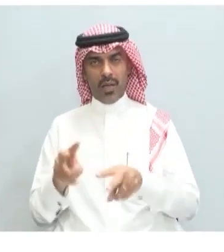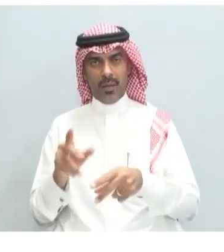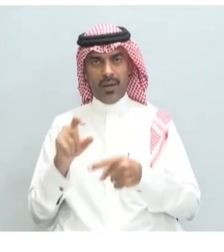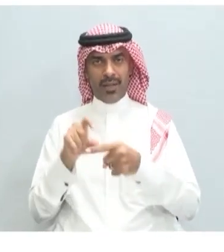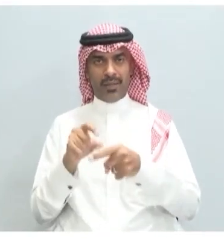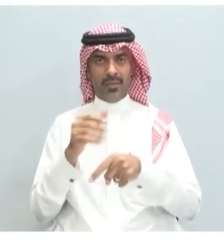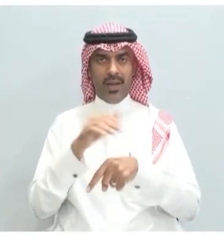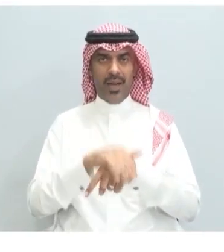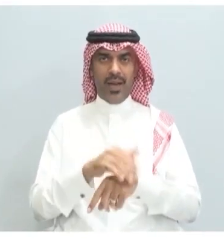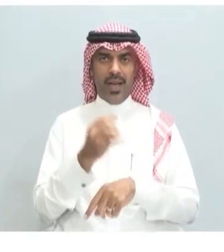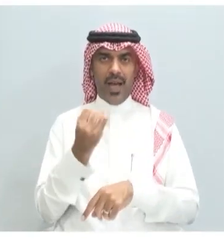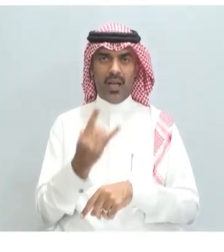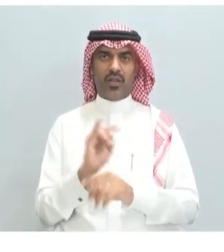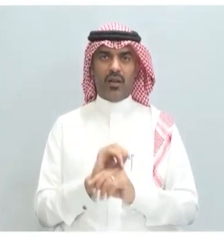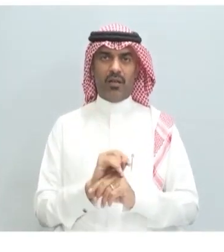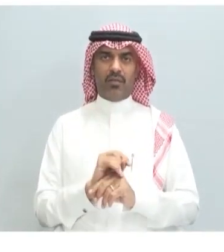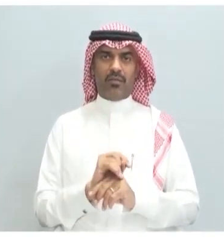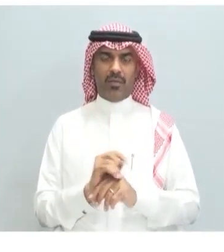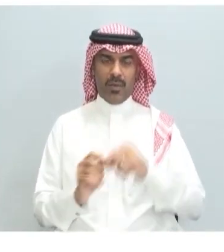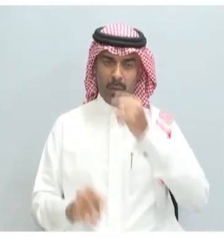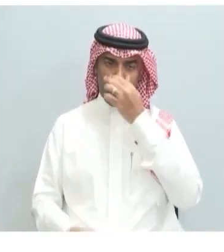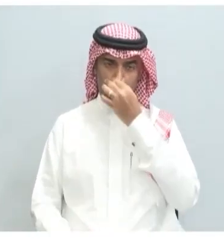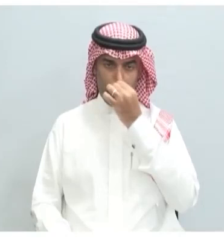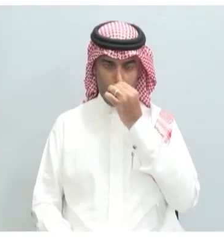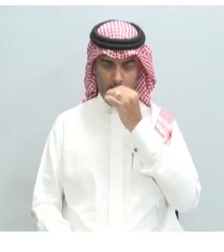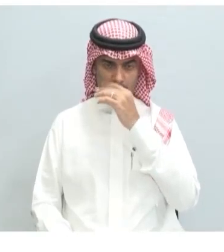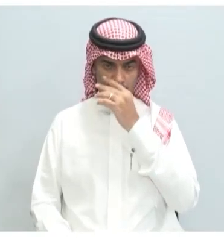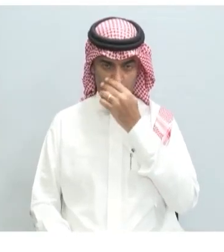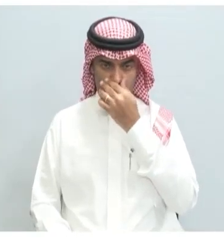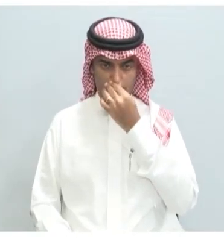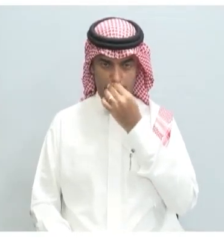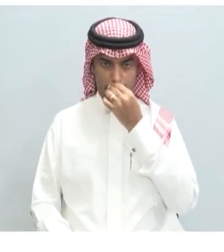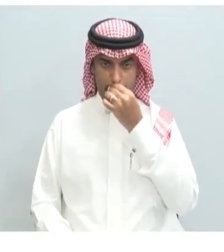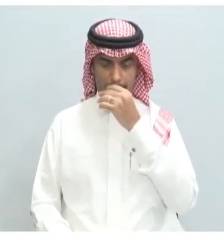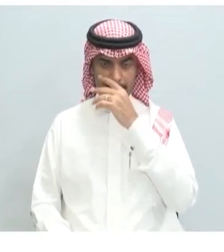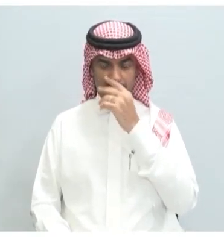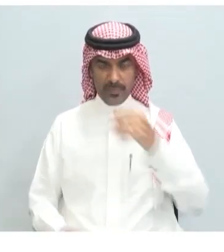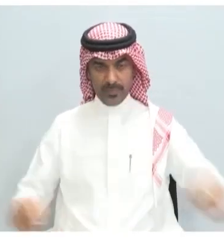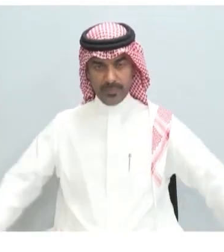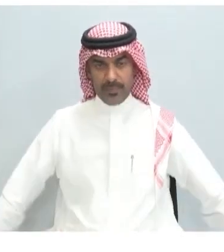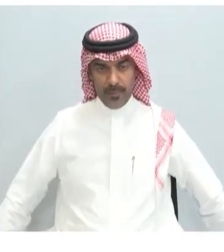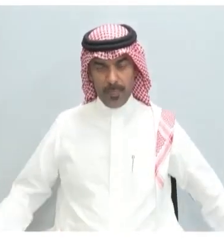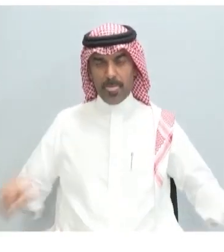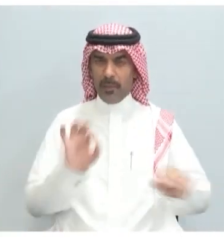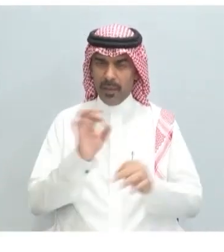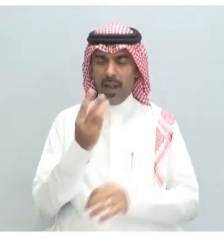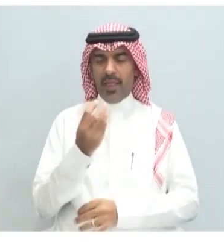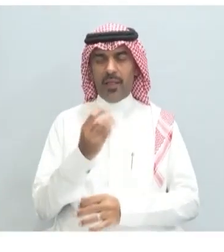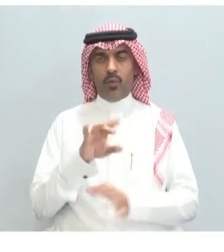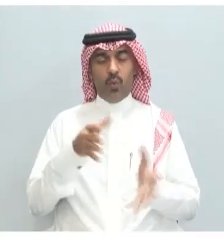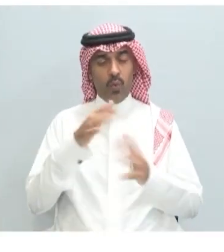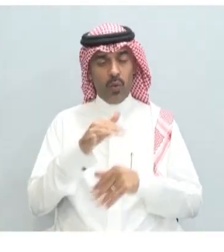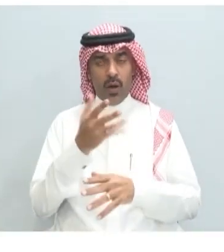على سبيل المثال مثلا لان ليس هو العدد الوحيد وان نقول على سبيل المثال لان في عندي اعداد كثيره زي ما قلنا كلها